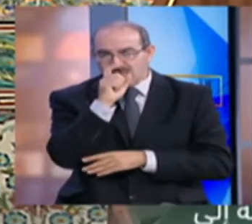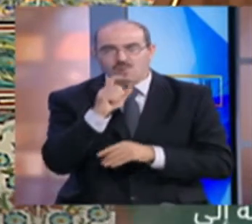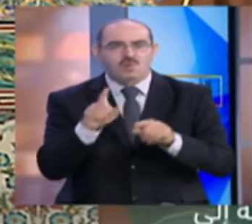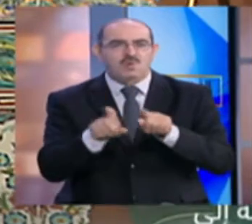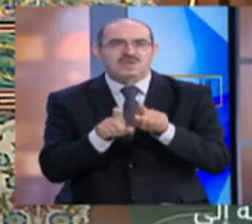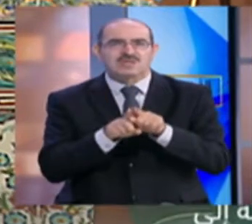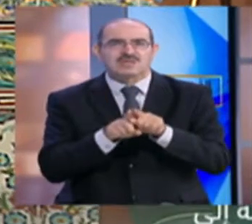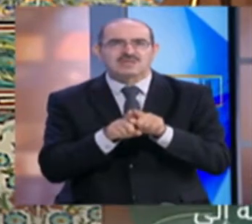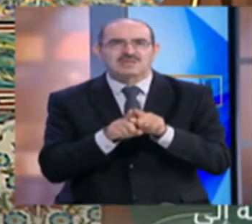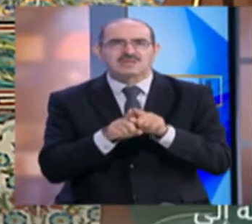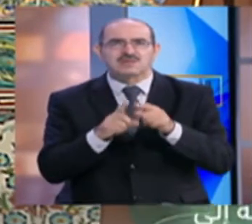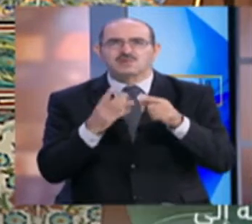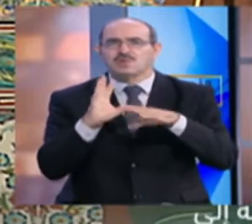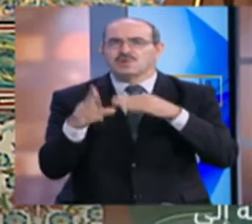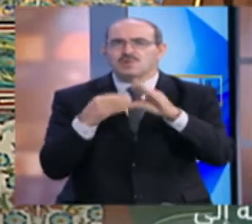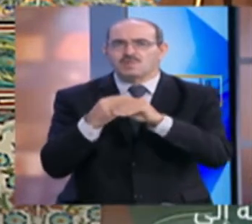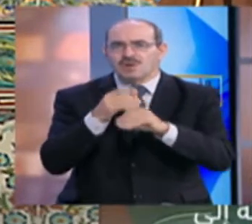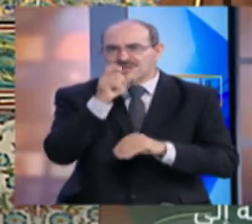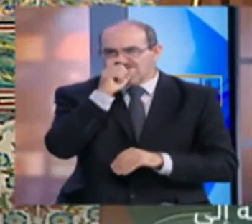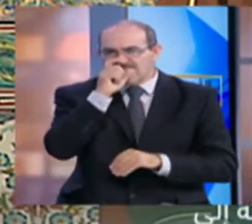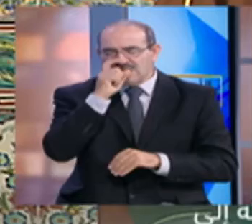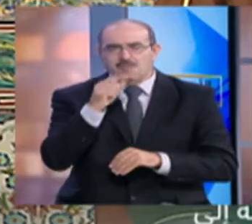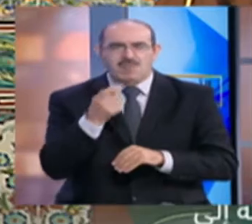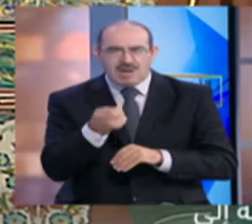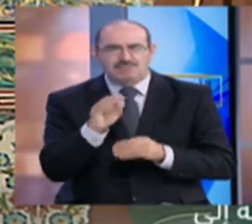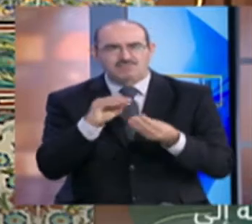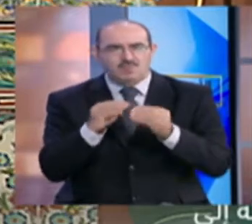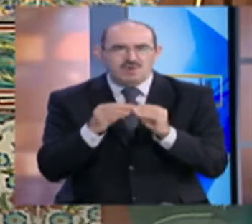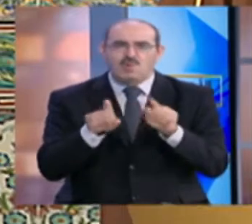سواء في الإقليم أو في العالم العربي، ونحن بحاجة